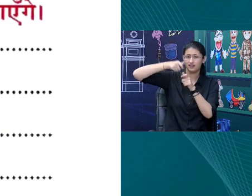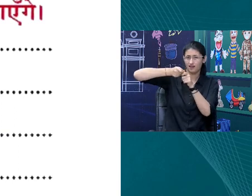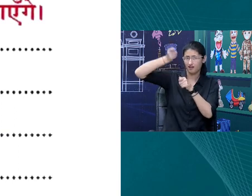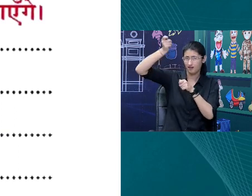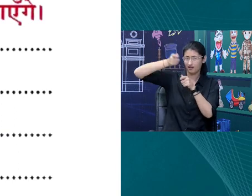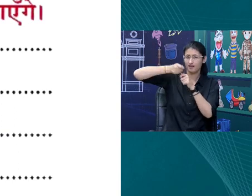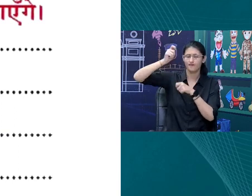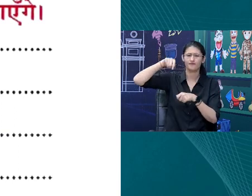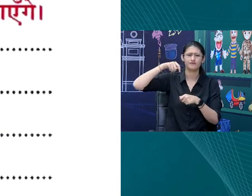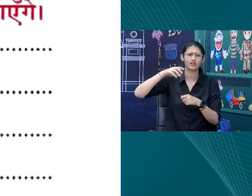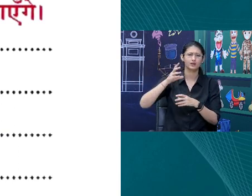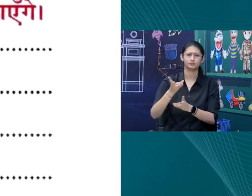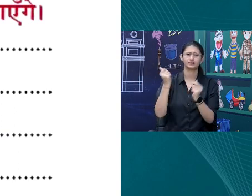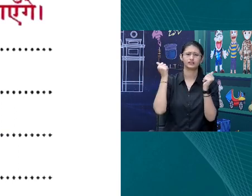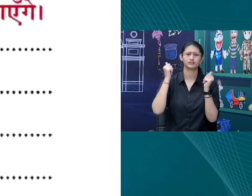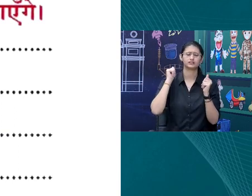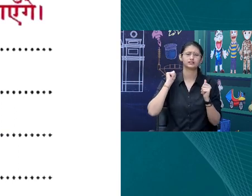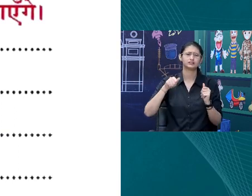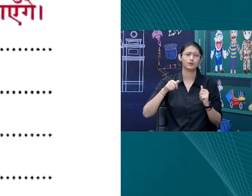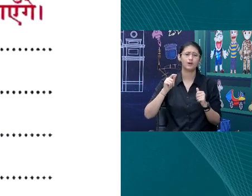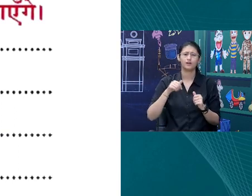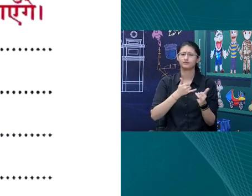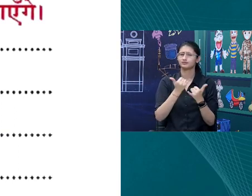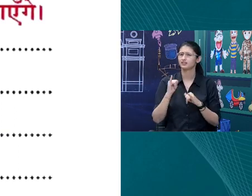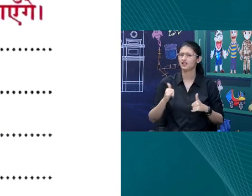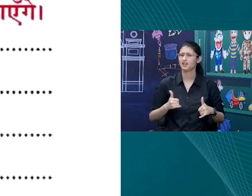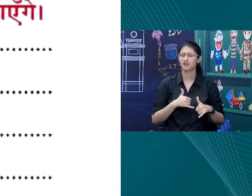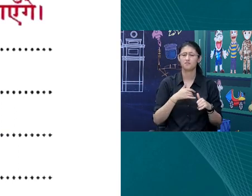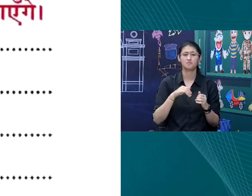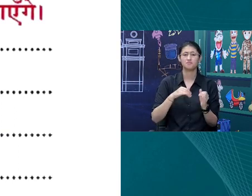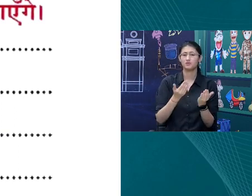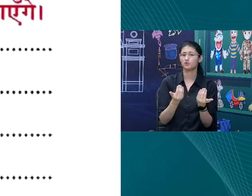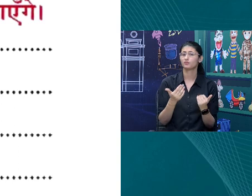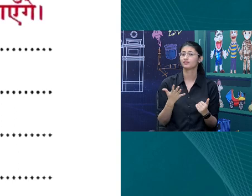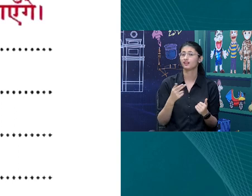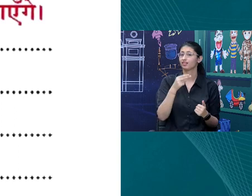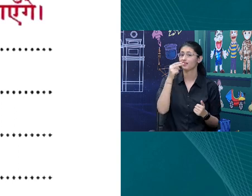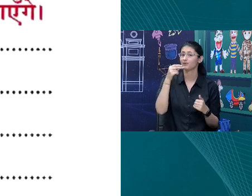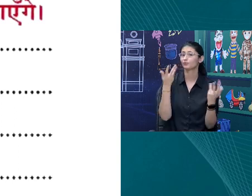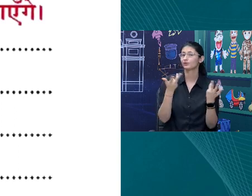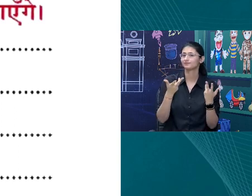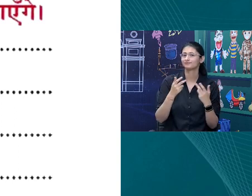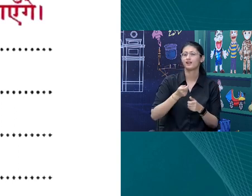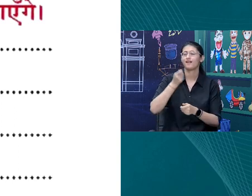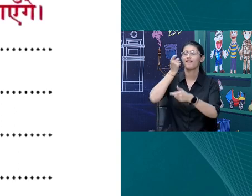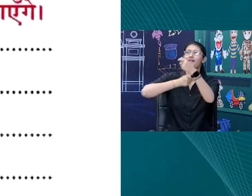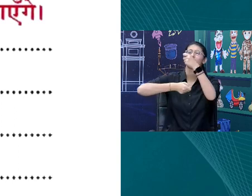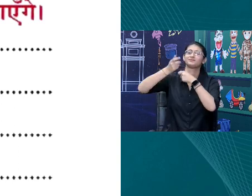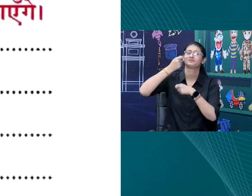कविता कक्षा एक की पाठ्यपुस्तक में ही है और पतंग हमने पोयम पढ़ी है सर सर